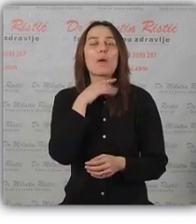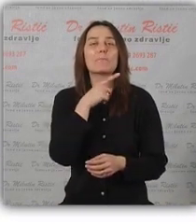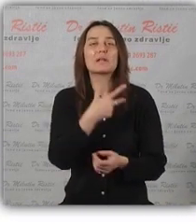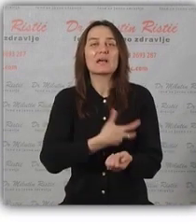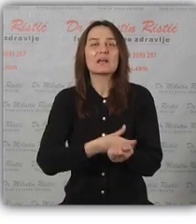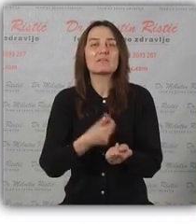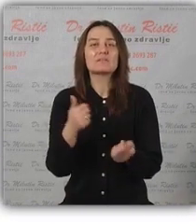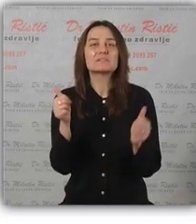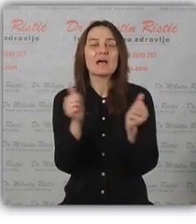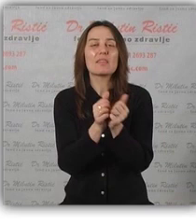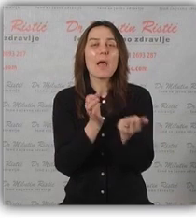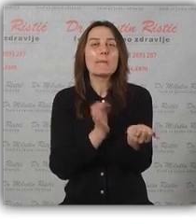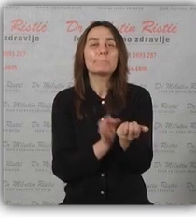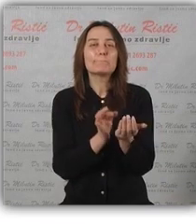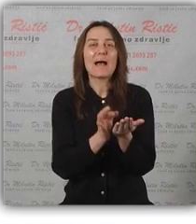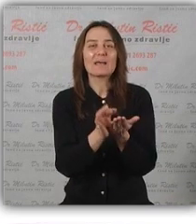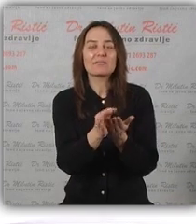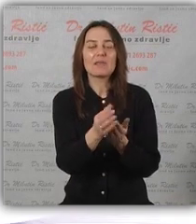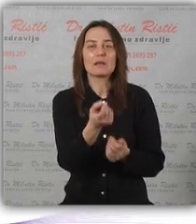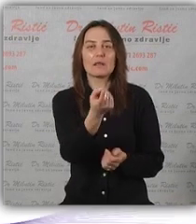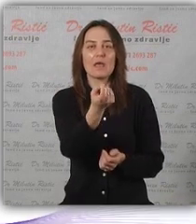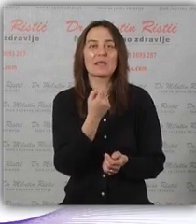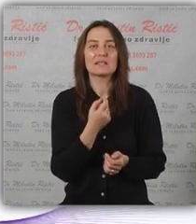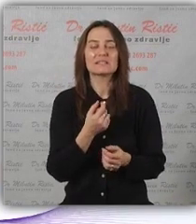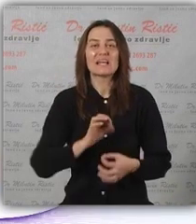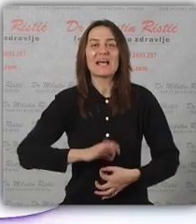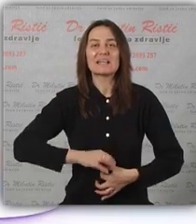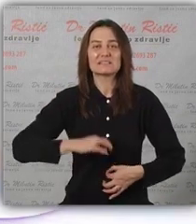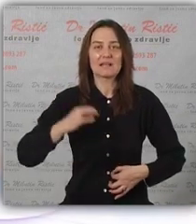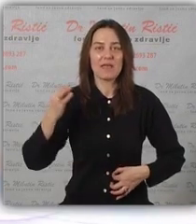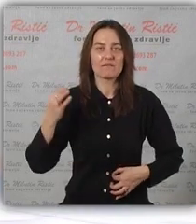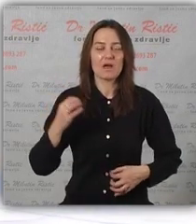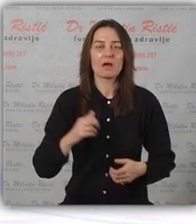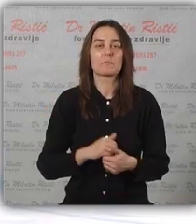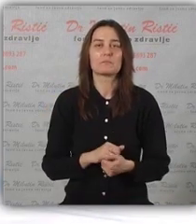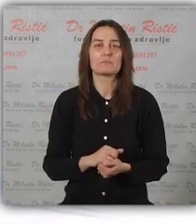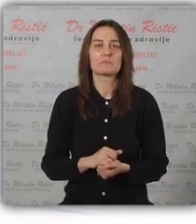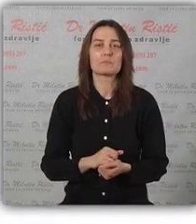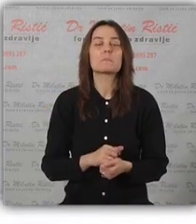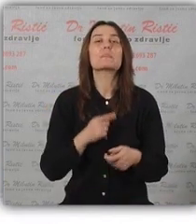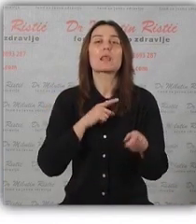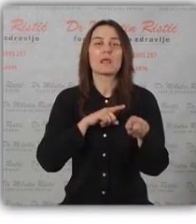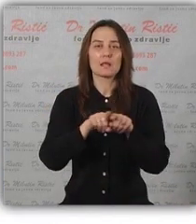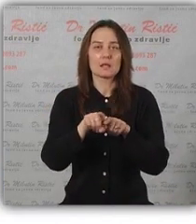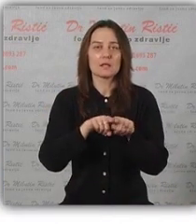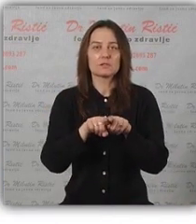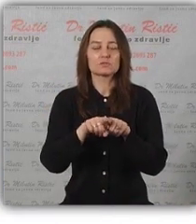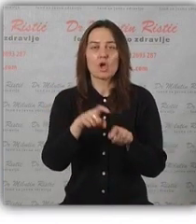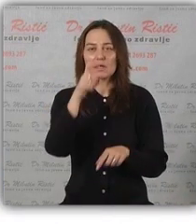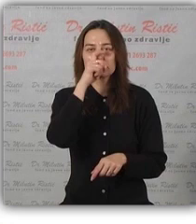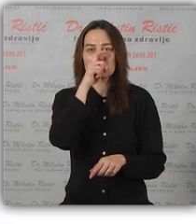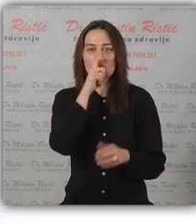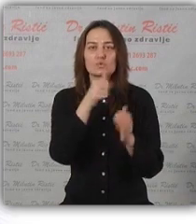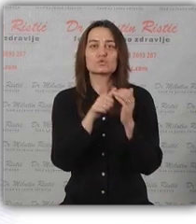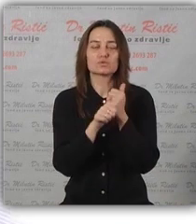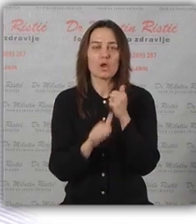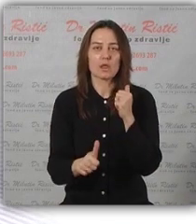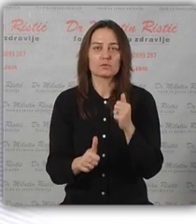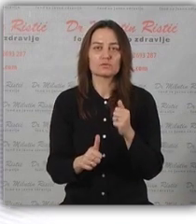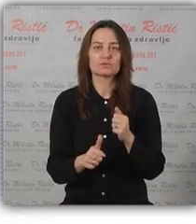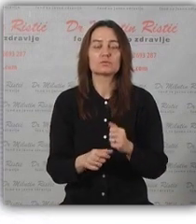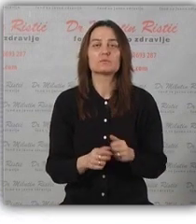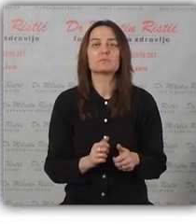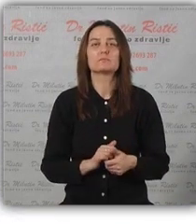iz krvi sa bakterijama iz crevne flore. Takođe,